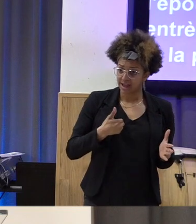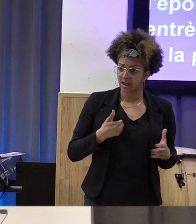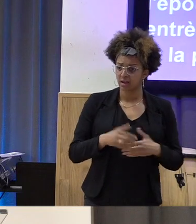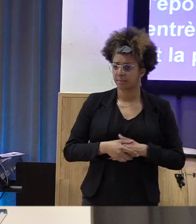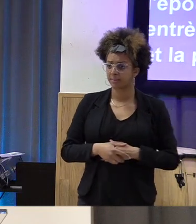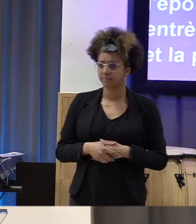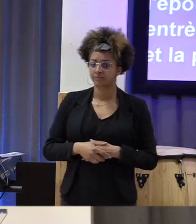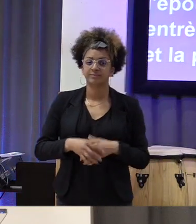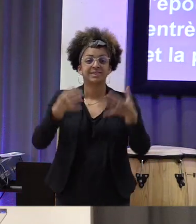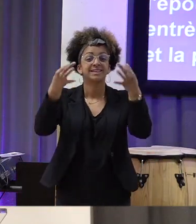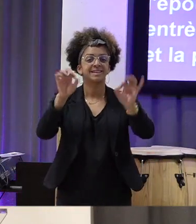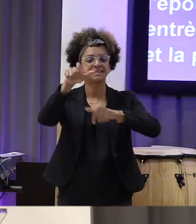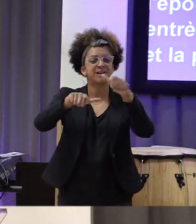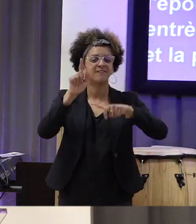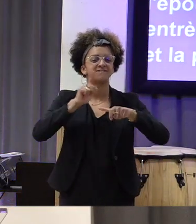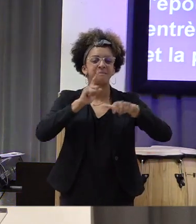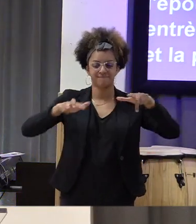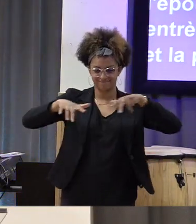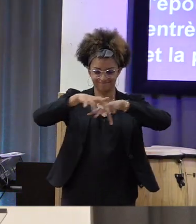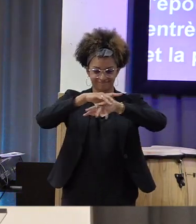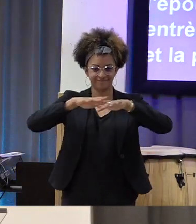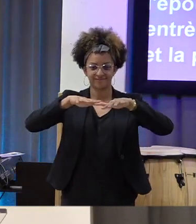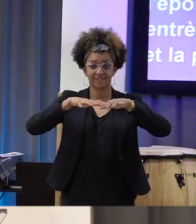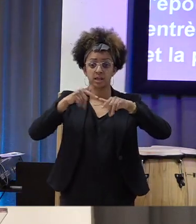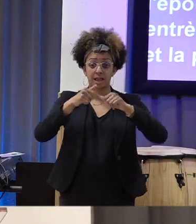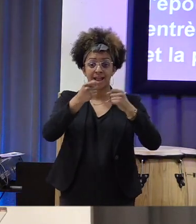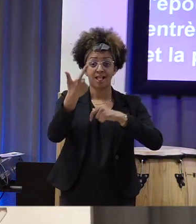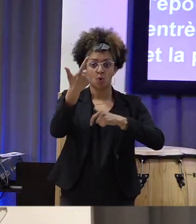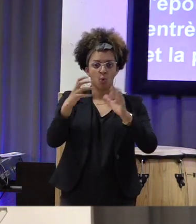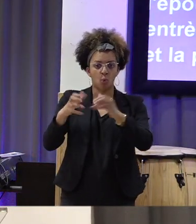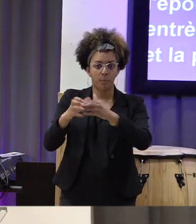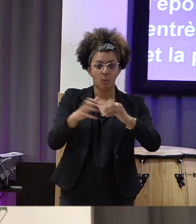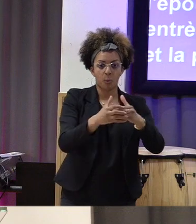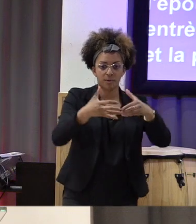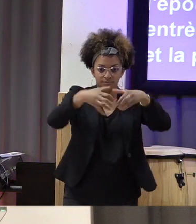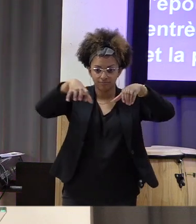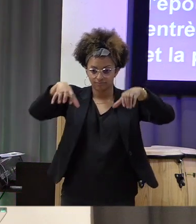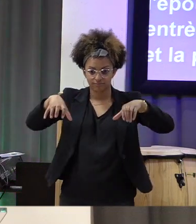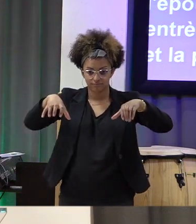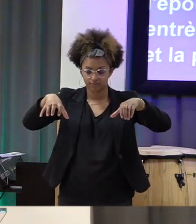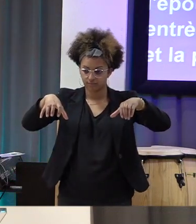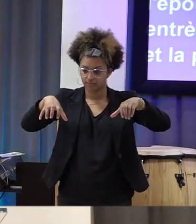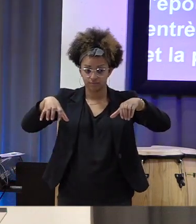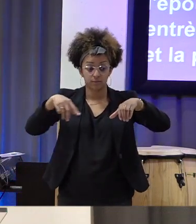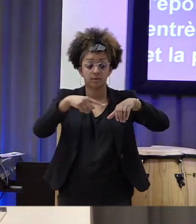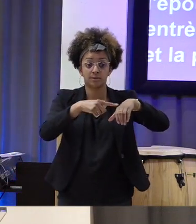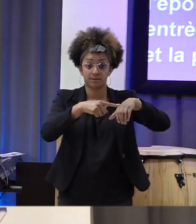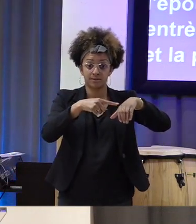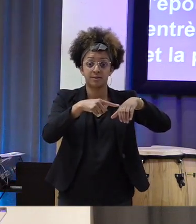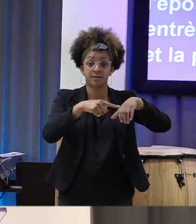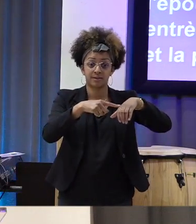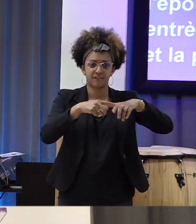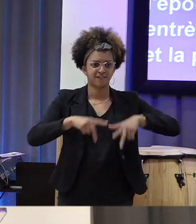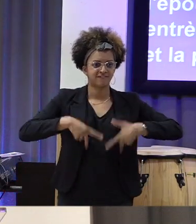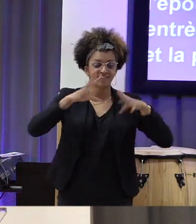Les 10 vierges constituent 2 classes de personnes. Celles qui ont la vie divine.